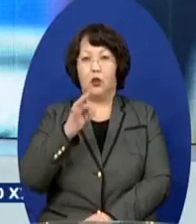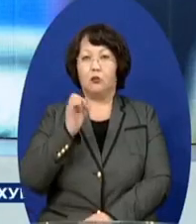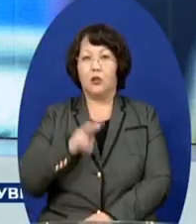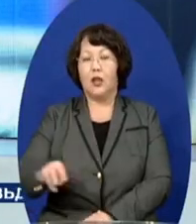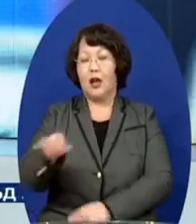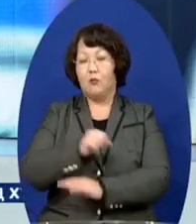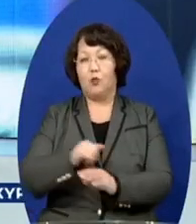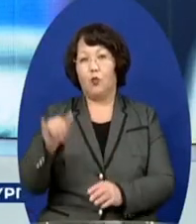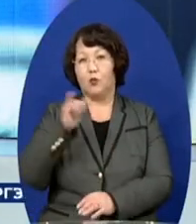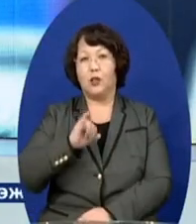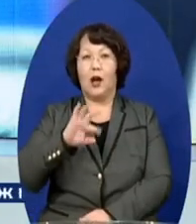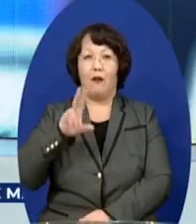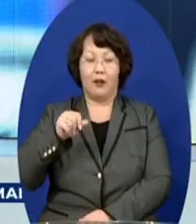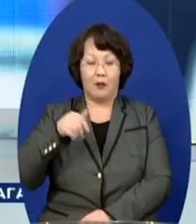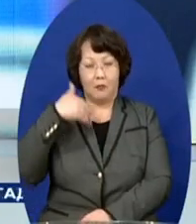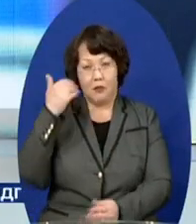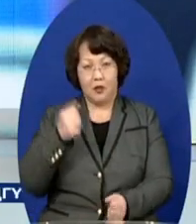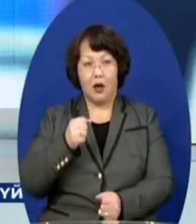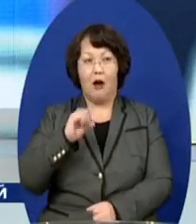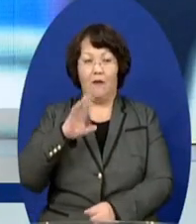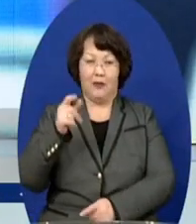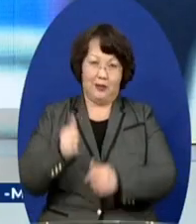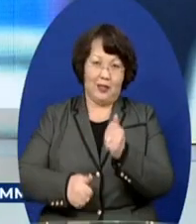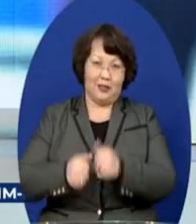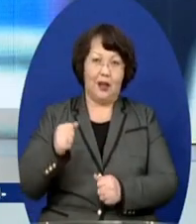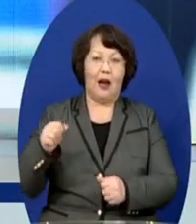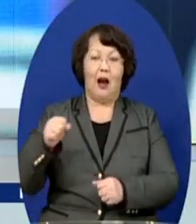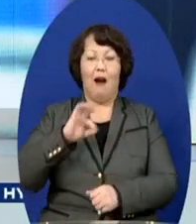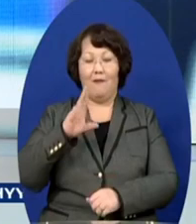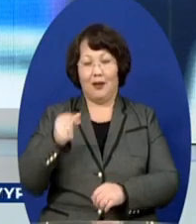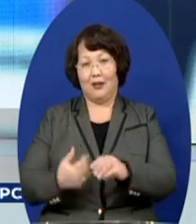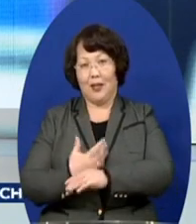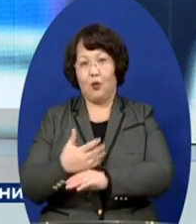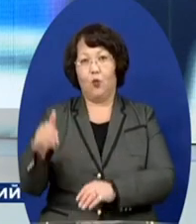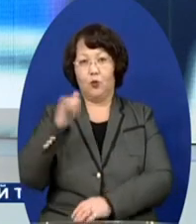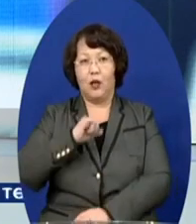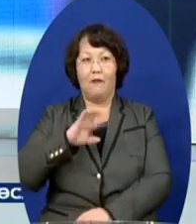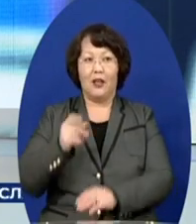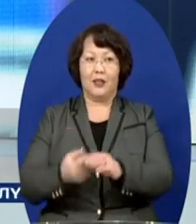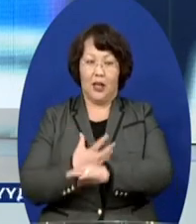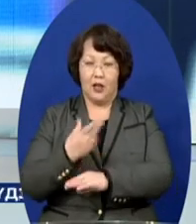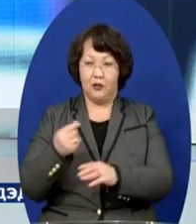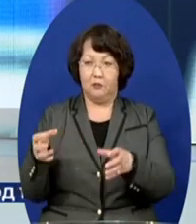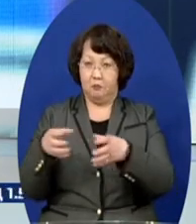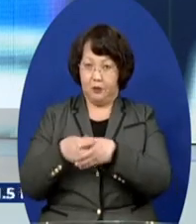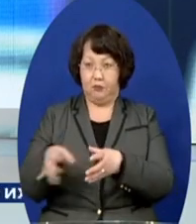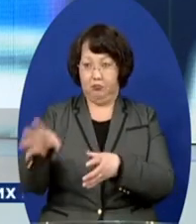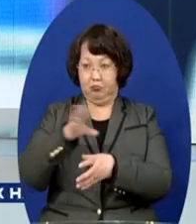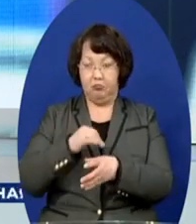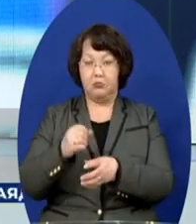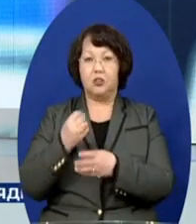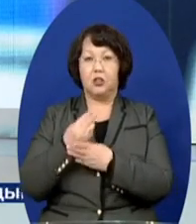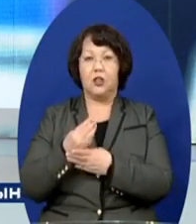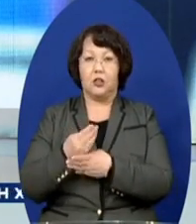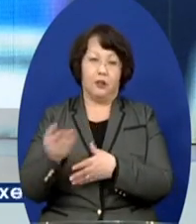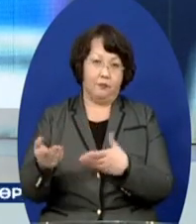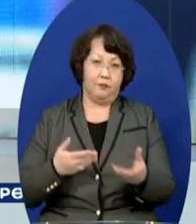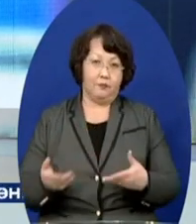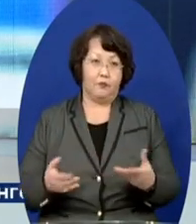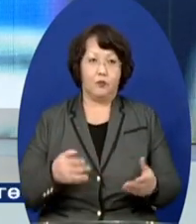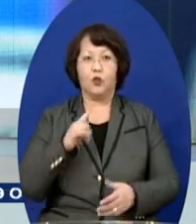Хөвсгөл аймгийн улсын аварга малчин, аварга сайлчин, аварга тарайлынч, улсын аварга тарайлынч хатнор шалгарсан аваргууд Шанилан гардан